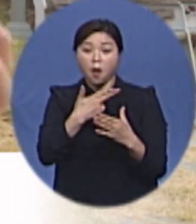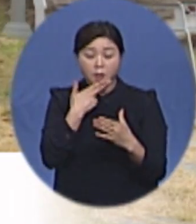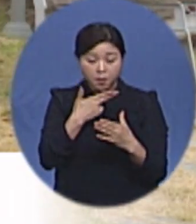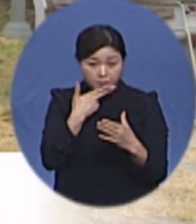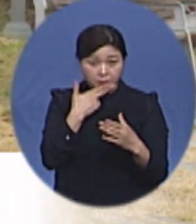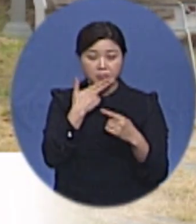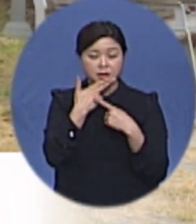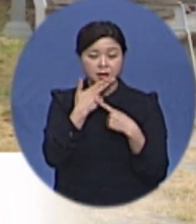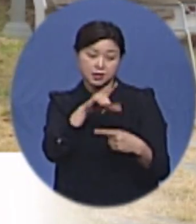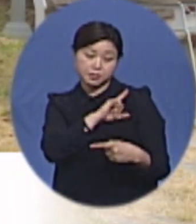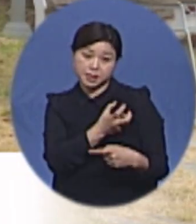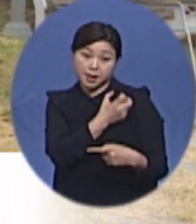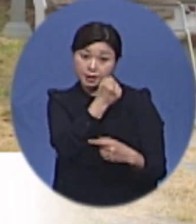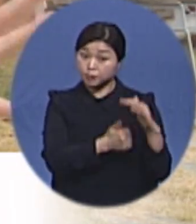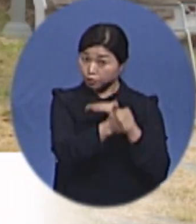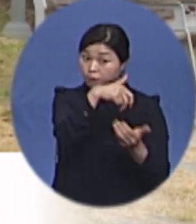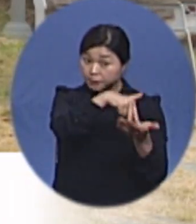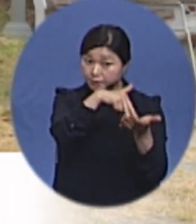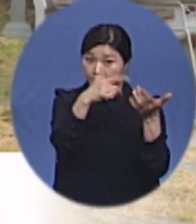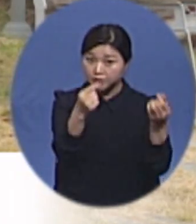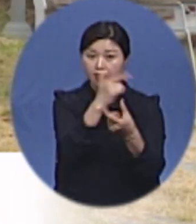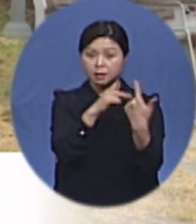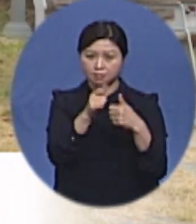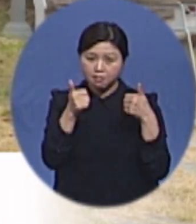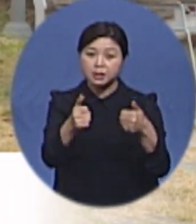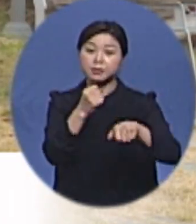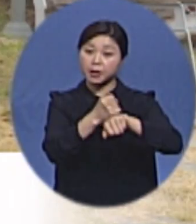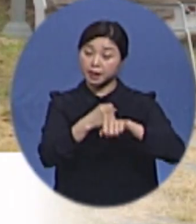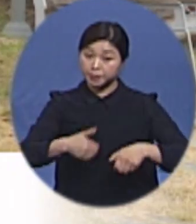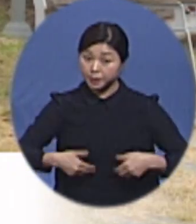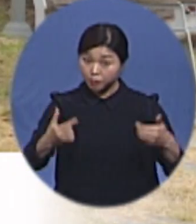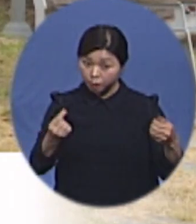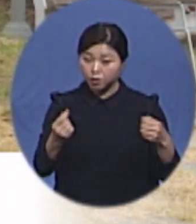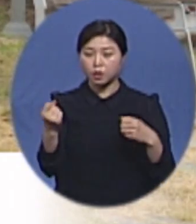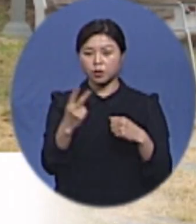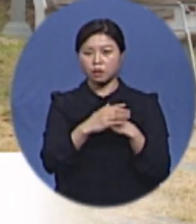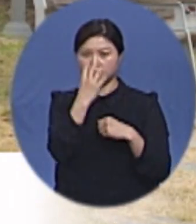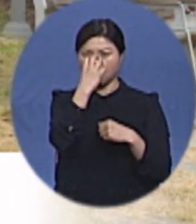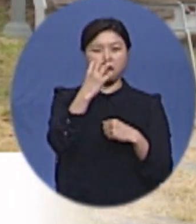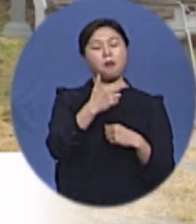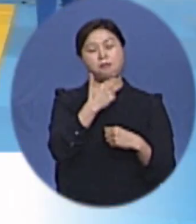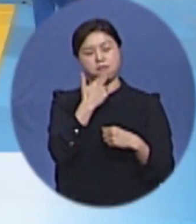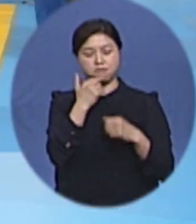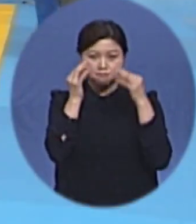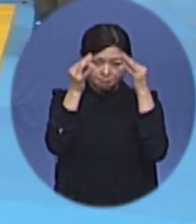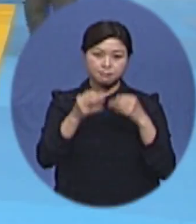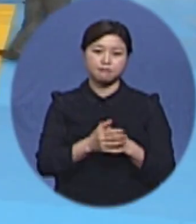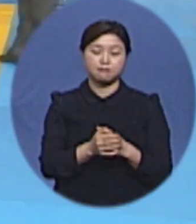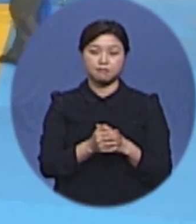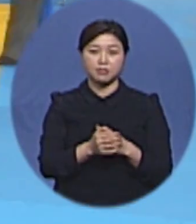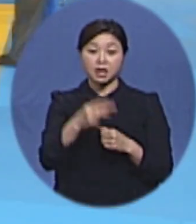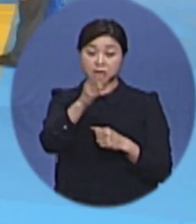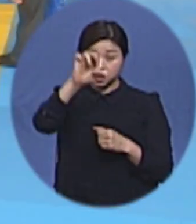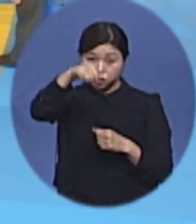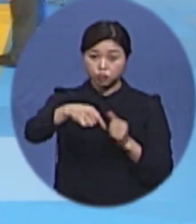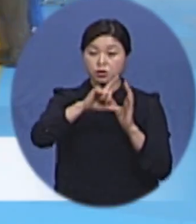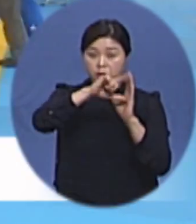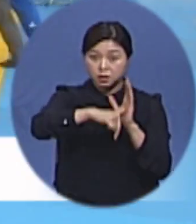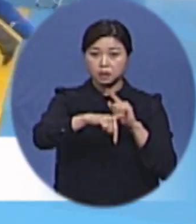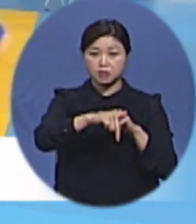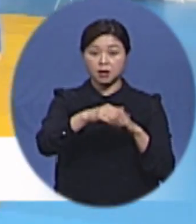또 선수니까 조금 더 제가 더 열심히 해야 되고 또 절대 자만하지 않게끔. 리우에서 런던에